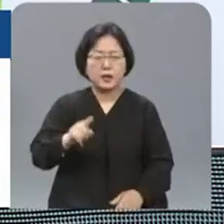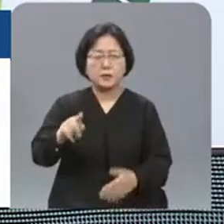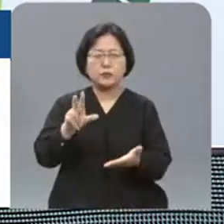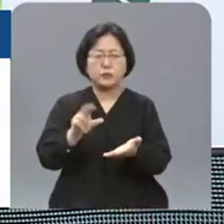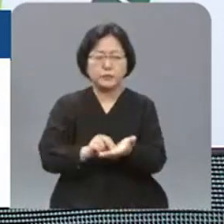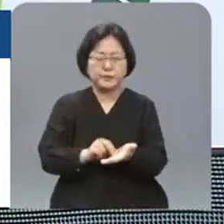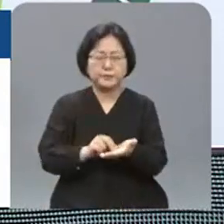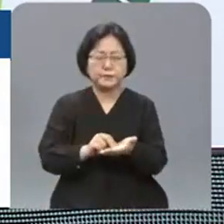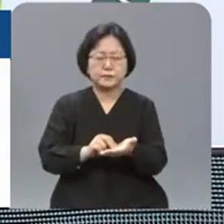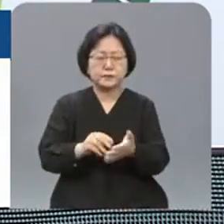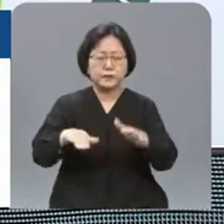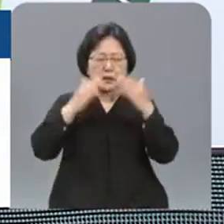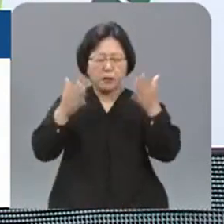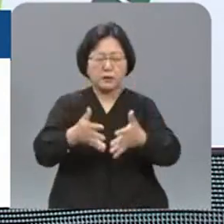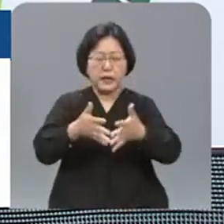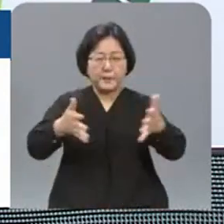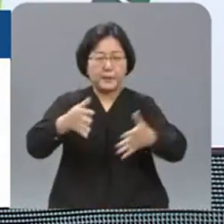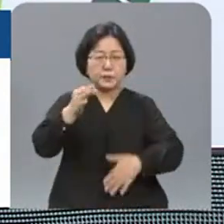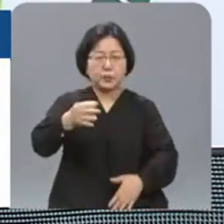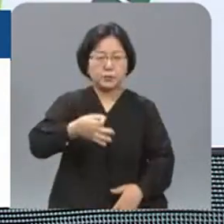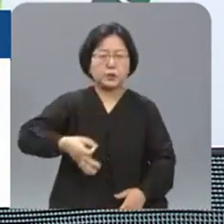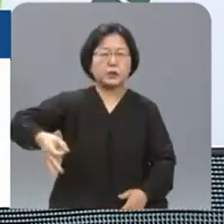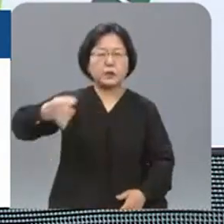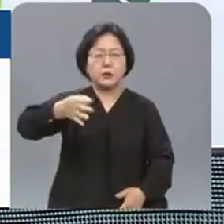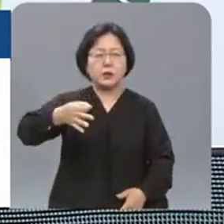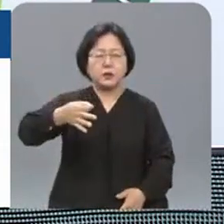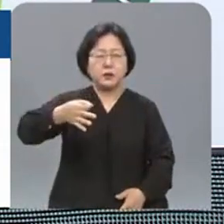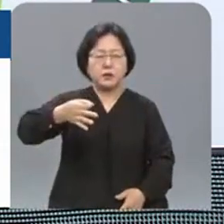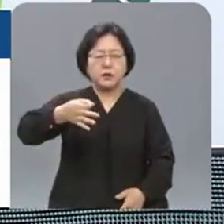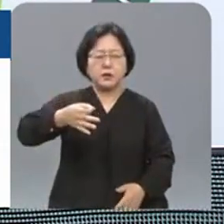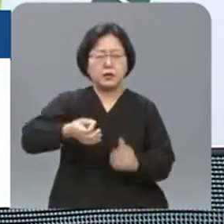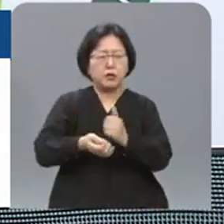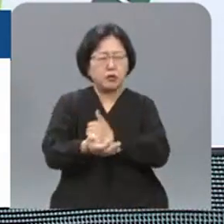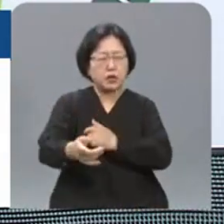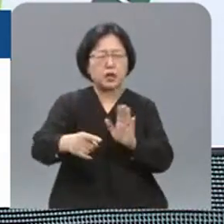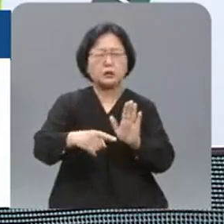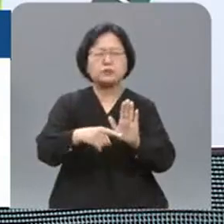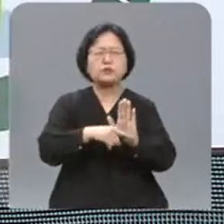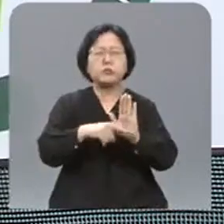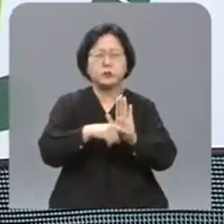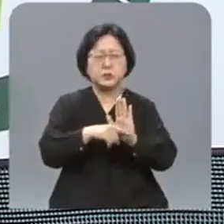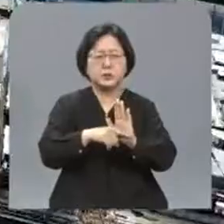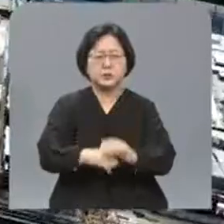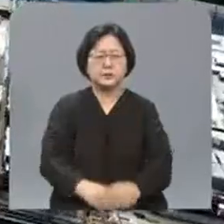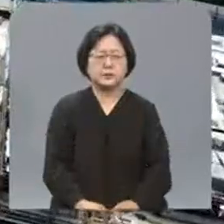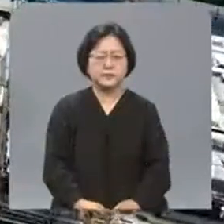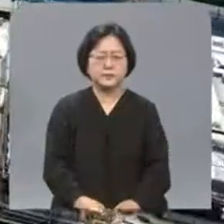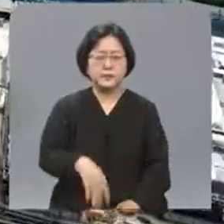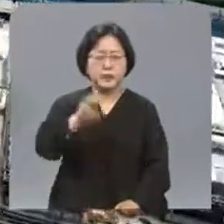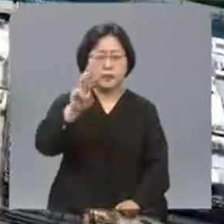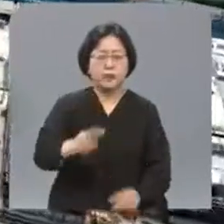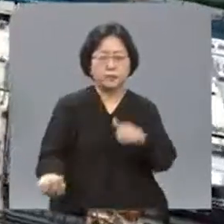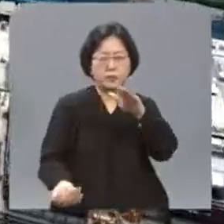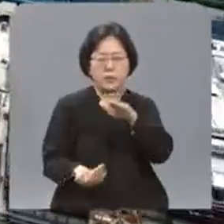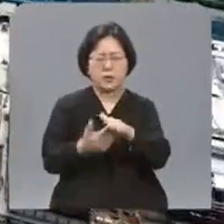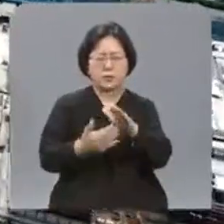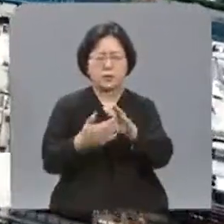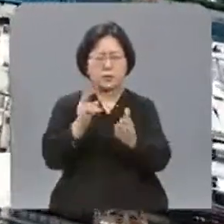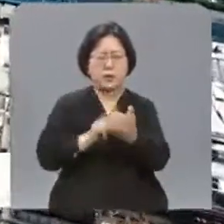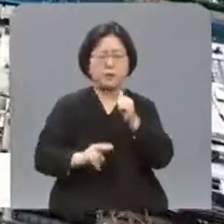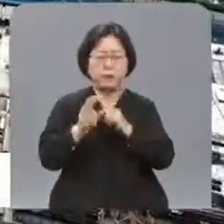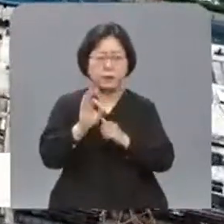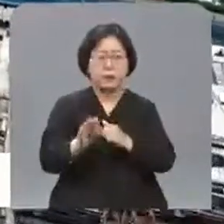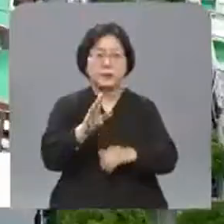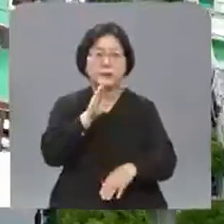문제가 전체 아파트 가격을 상승시키는 그런 효과를 가져온다는 것은 부정적인 영향이죠. 광주 최고 분양가 아파트의